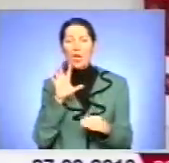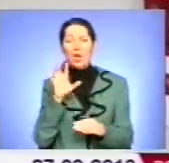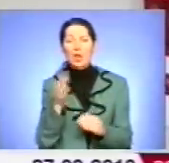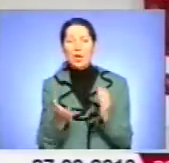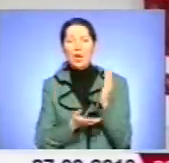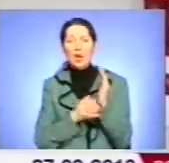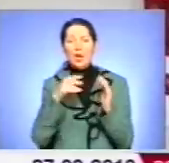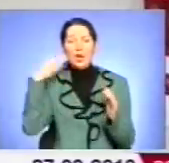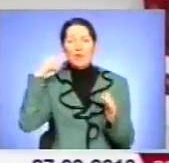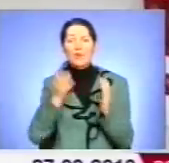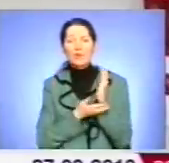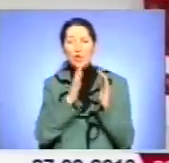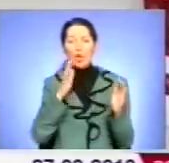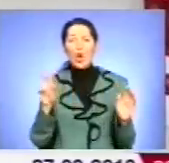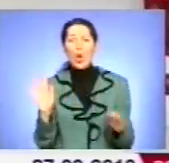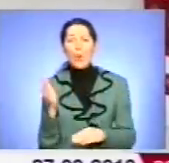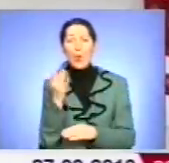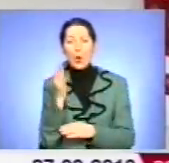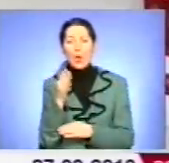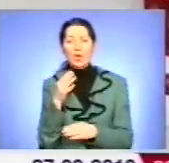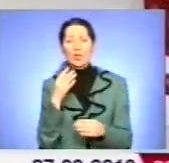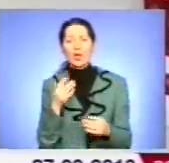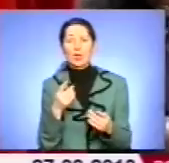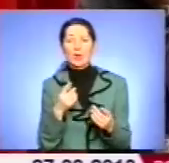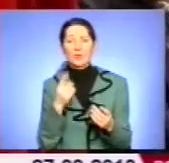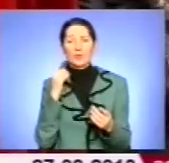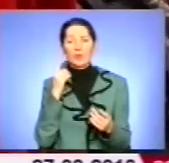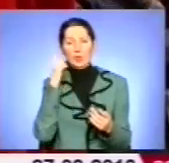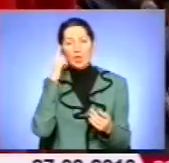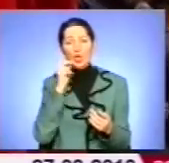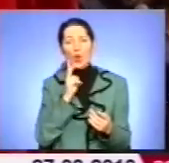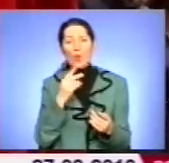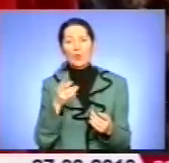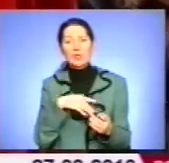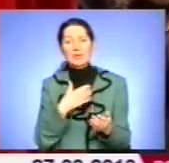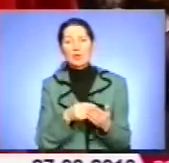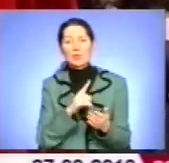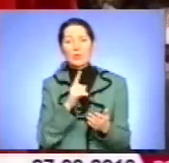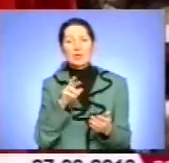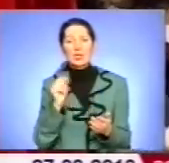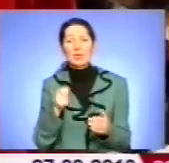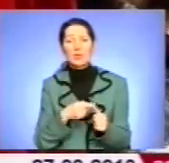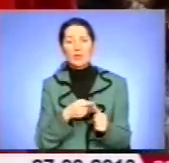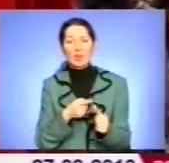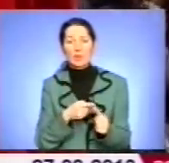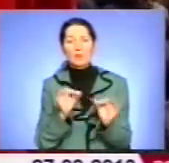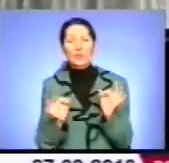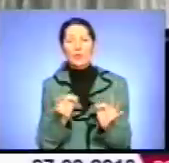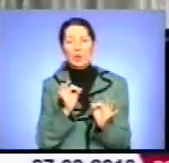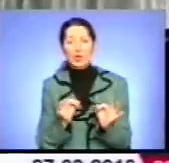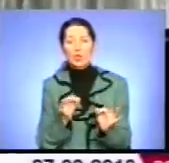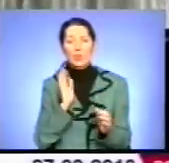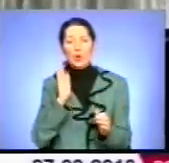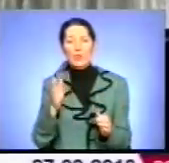порадитись, кого б то їм своїм зятем звати. Справдилося пророкування Лесі Українки, висловлене в поезії